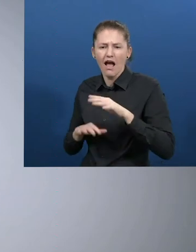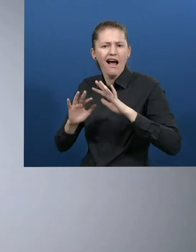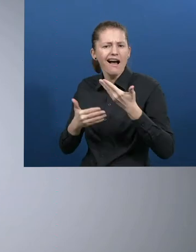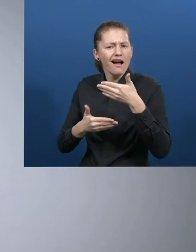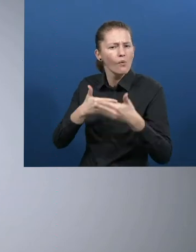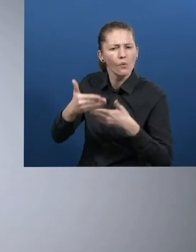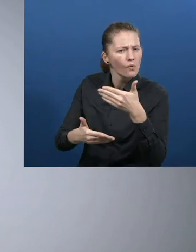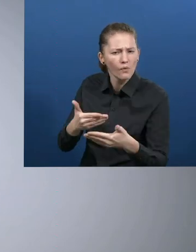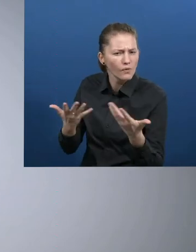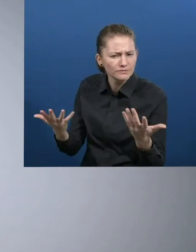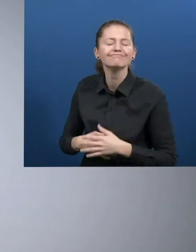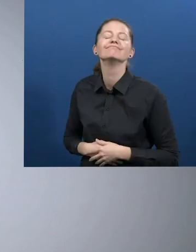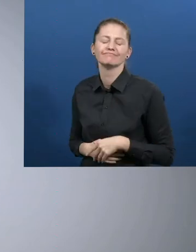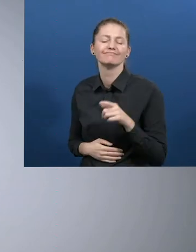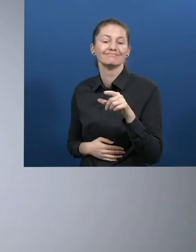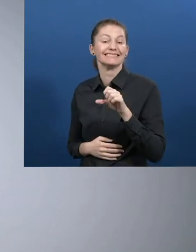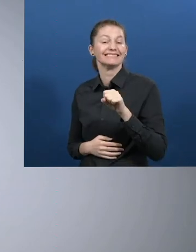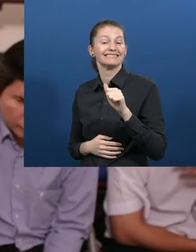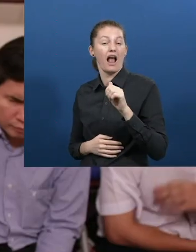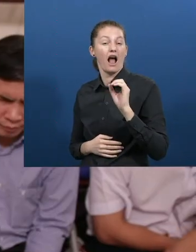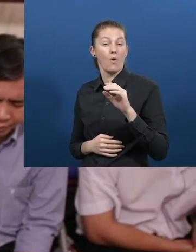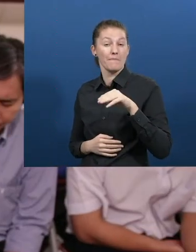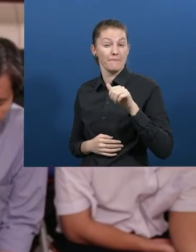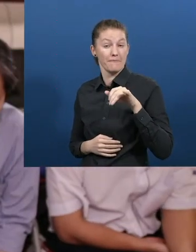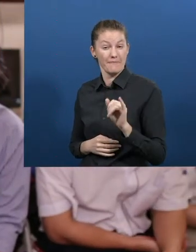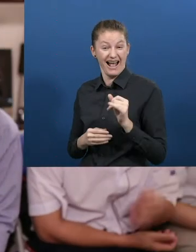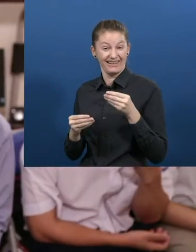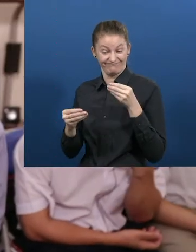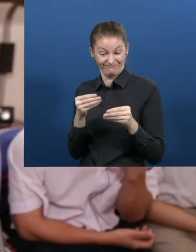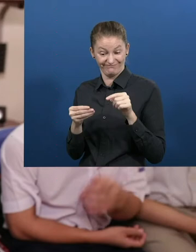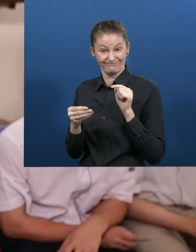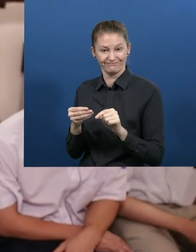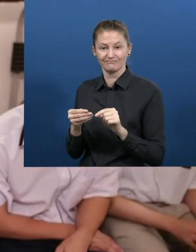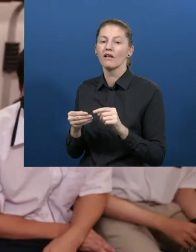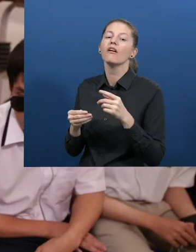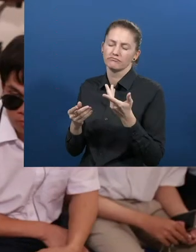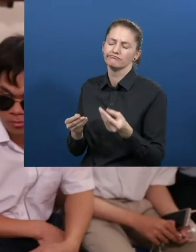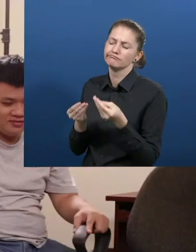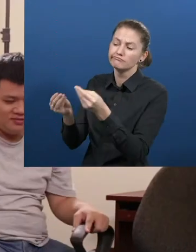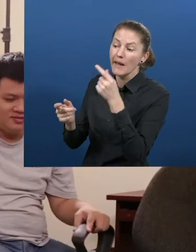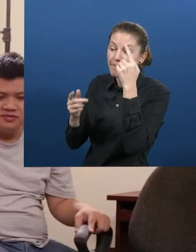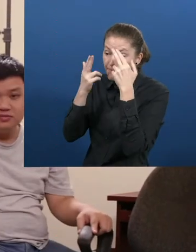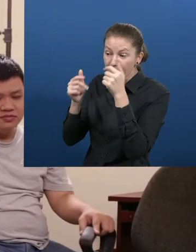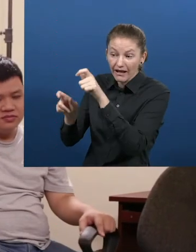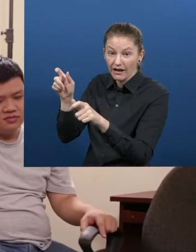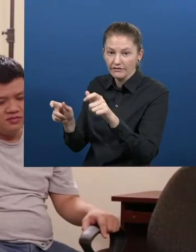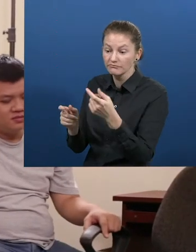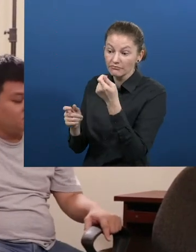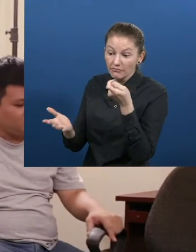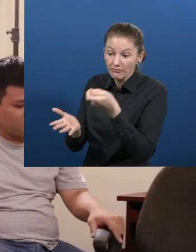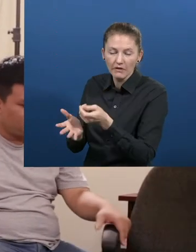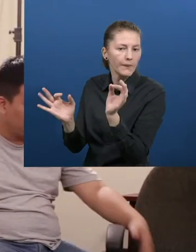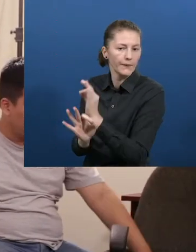Tất cả các hoạt động của Saomai hoàn toàn miễn phí dành cho người khiếm thị. Tuy nhiên, để duy trì và phát triển những cái sản phẩm phần mềm thì chúng tôi có hai loại phần